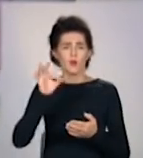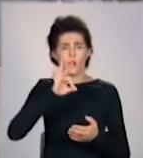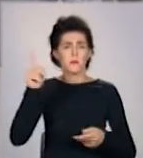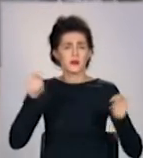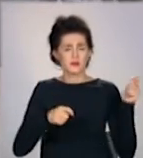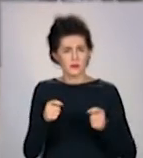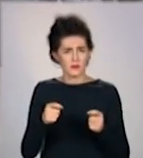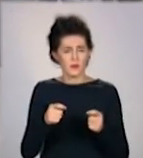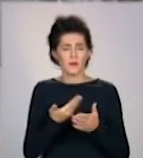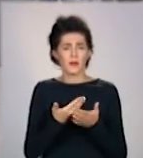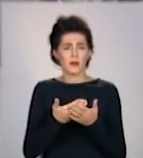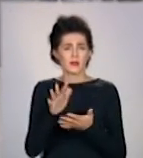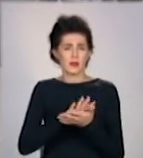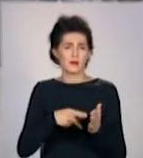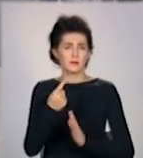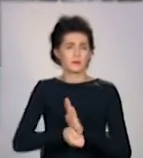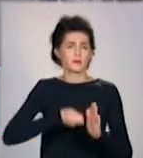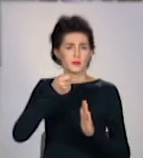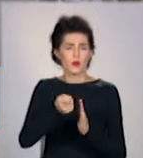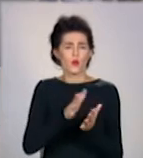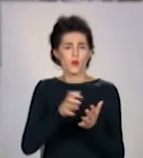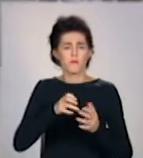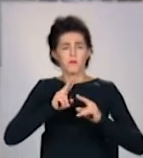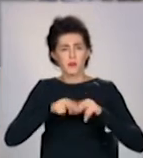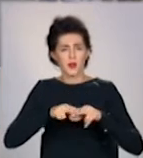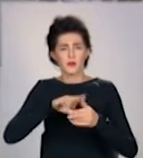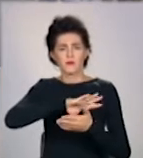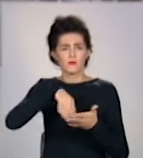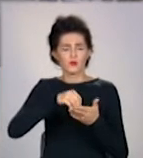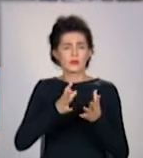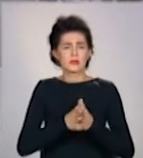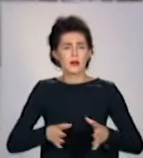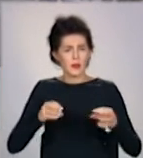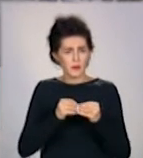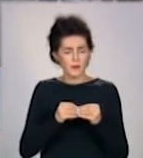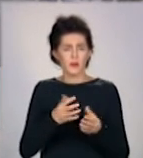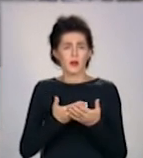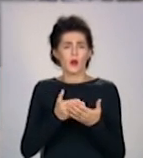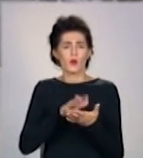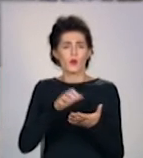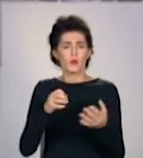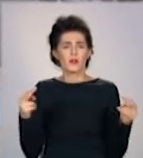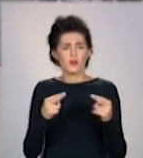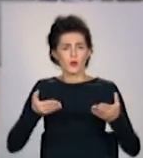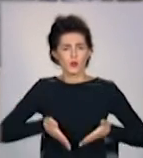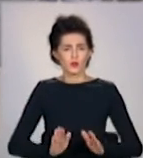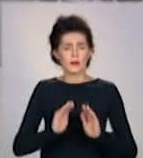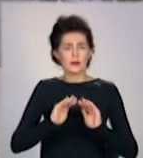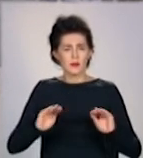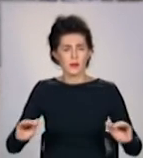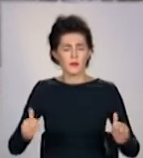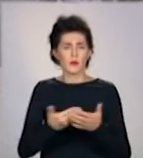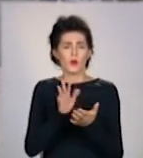переселенця. Заявник має подати також копії паспортів всіх членів родини, копії свідоцтв про народження дітей,